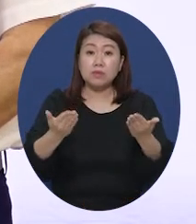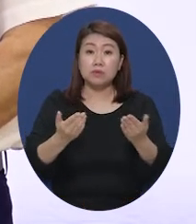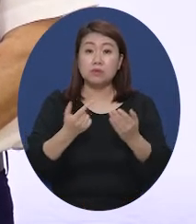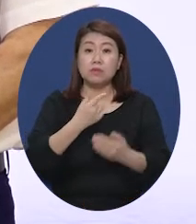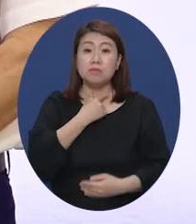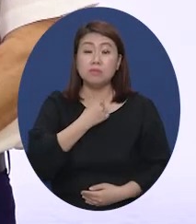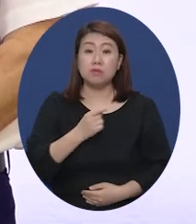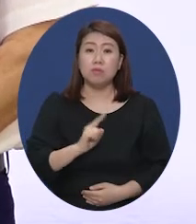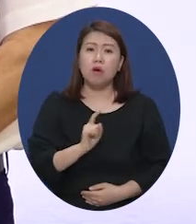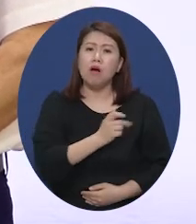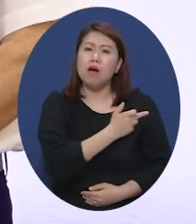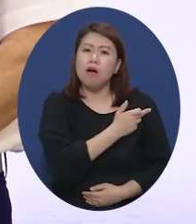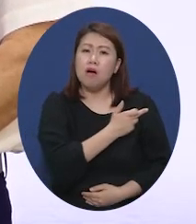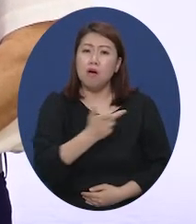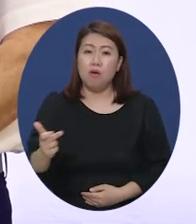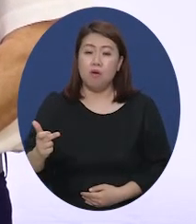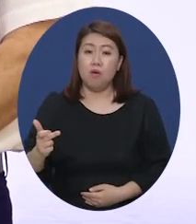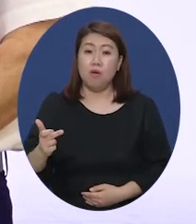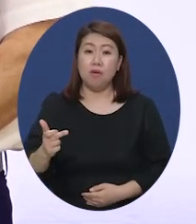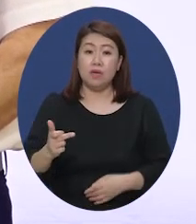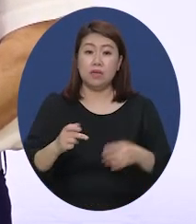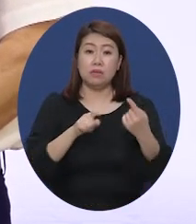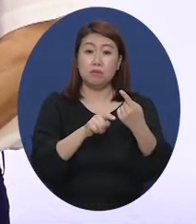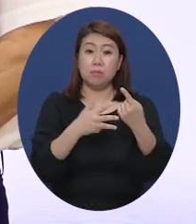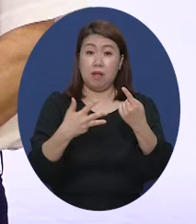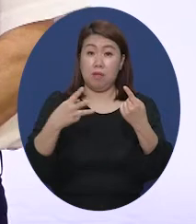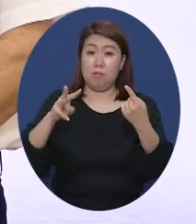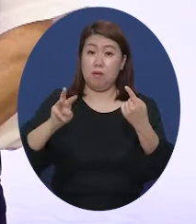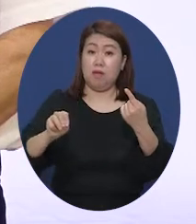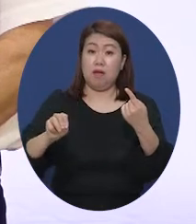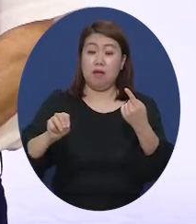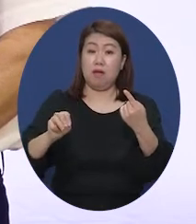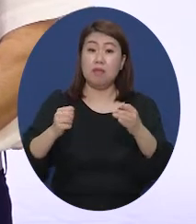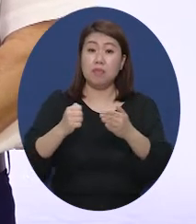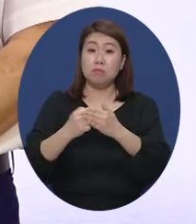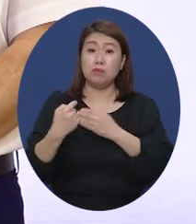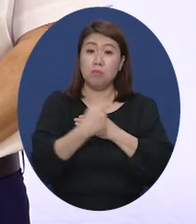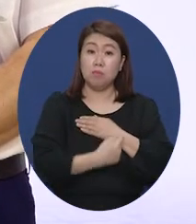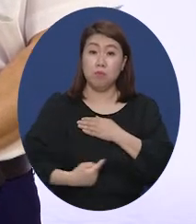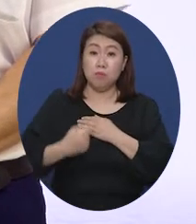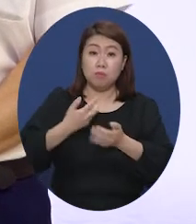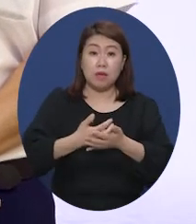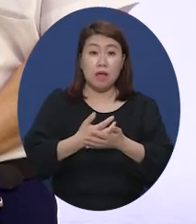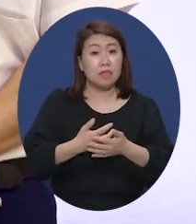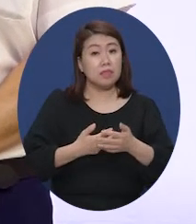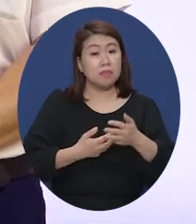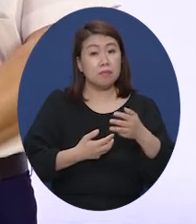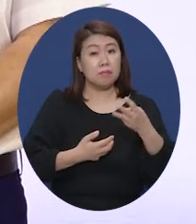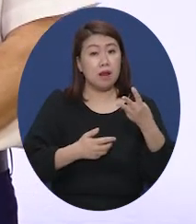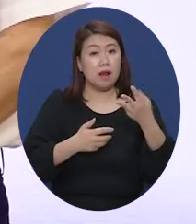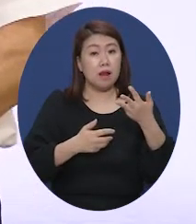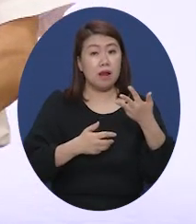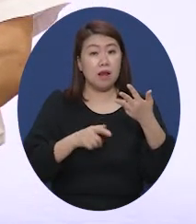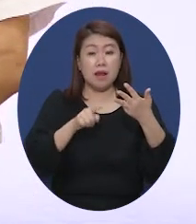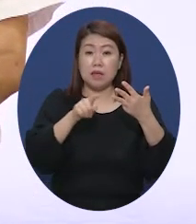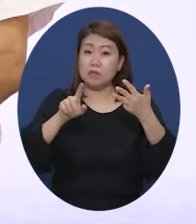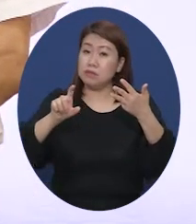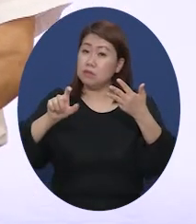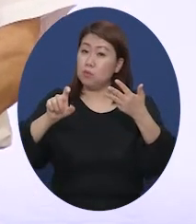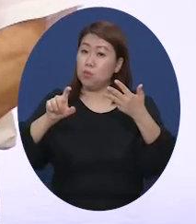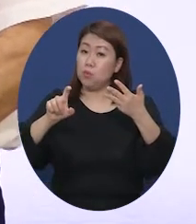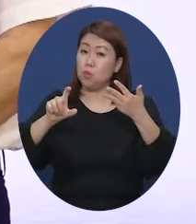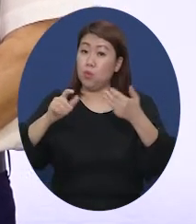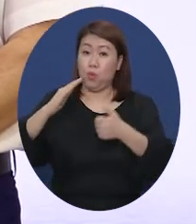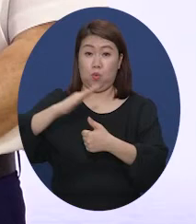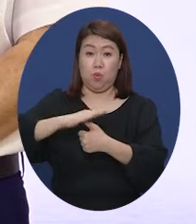하니까 여기 굉장히 크다는 겁니다. 지름이 한 1.8m까지 됩니다. 그래서 몸무게가 8kg라든가 한 15kg